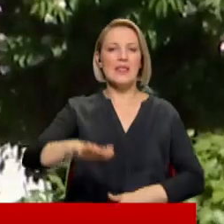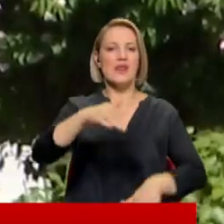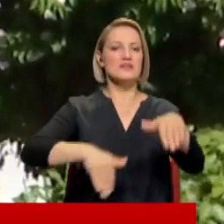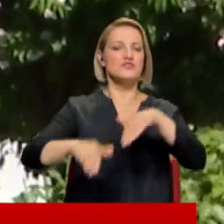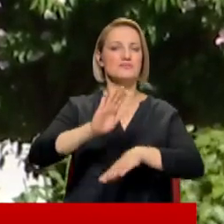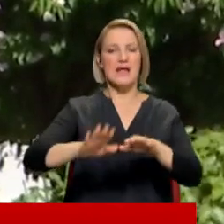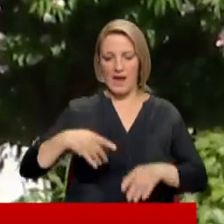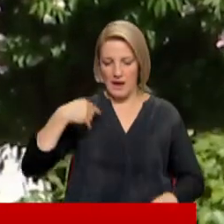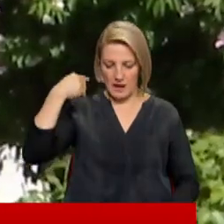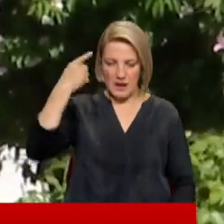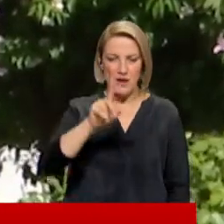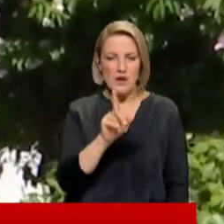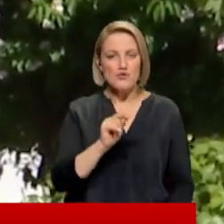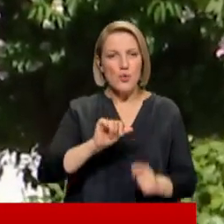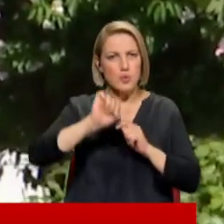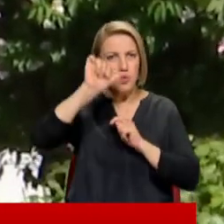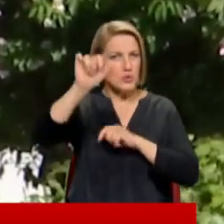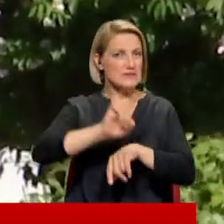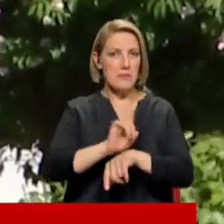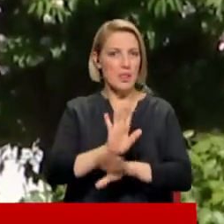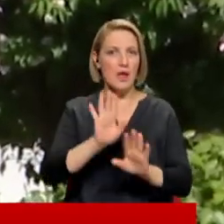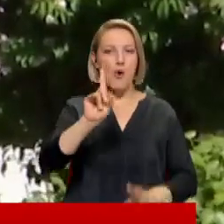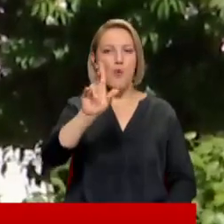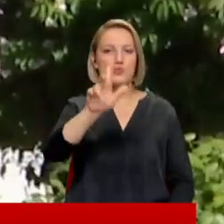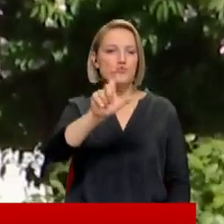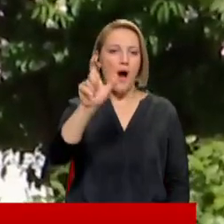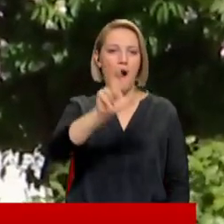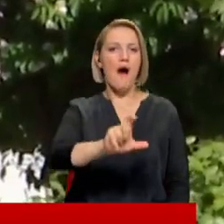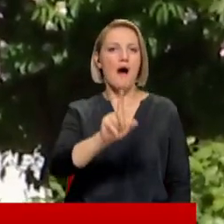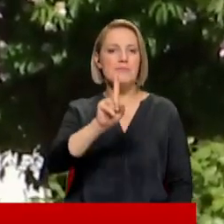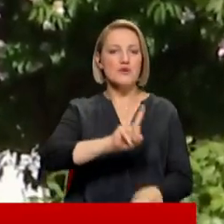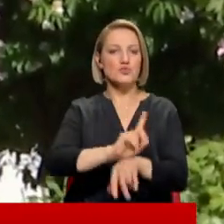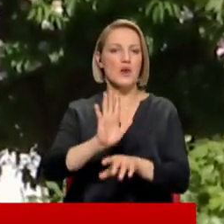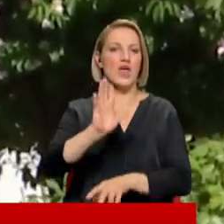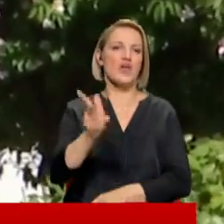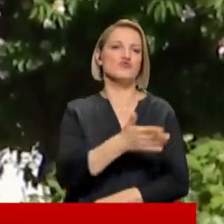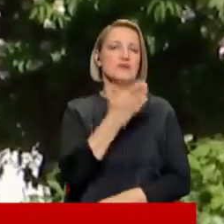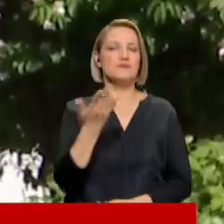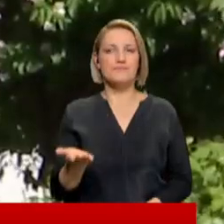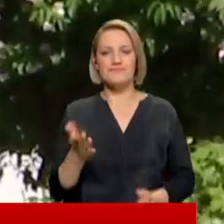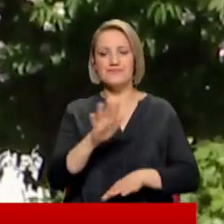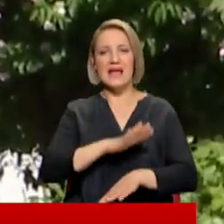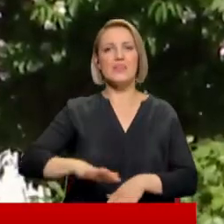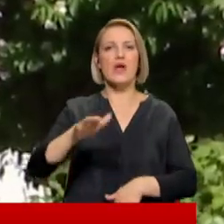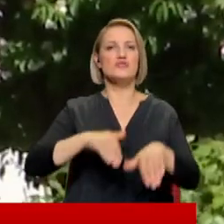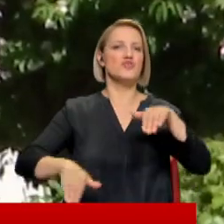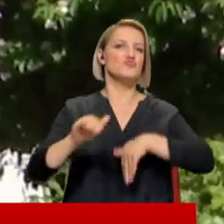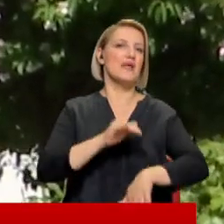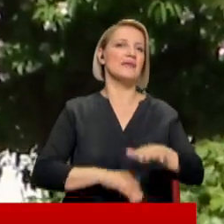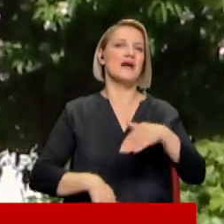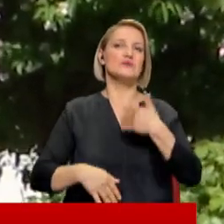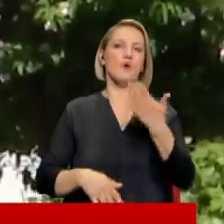seçimlerin üzerindense öyle çok uzun bir zaman değil. 13 ay gibi bir süre geçti. Ancak genel seçimlerden